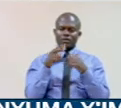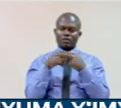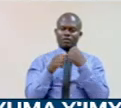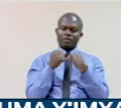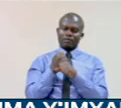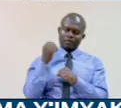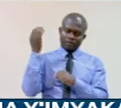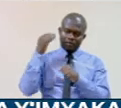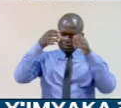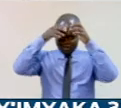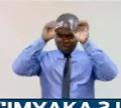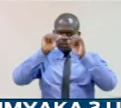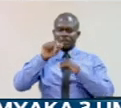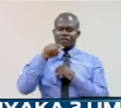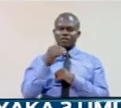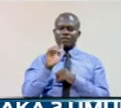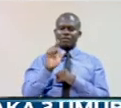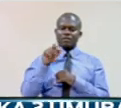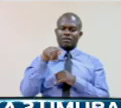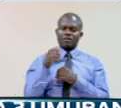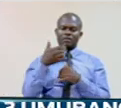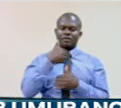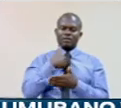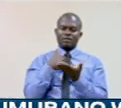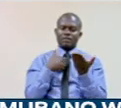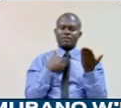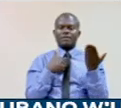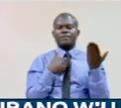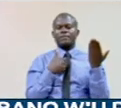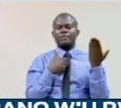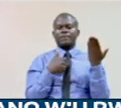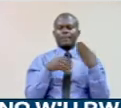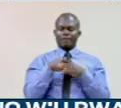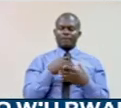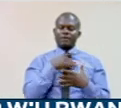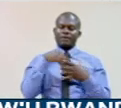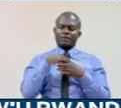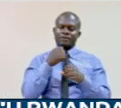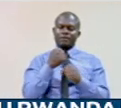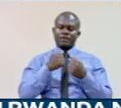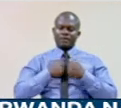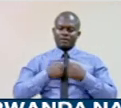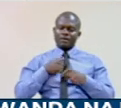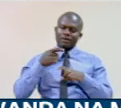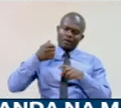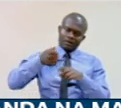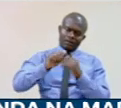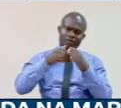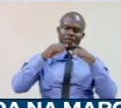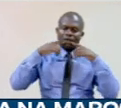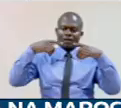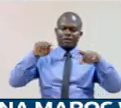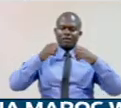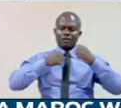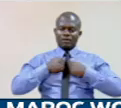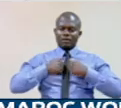ushize. Perezida Philippe Nyusi akaba yaragiriye uruzinduko rw'akazi mu Rwanda ari nabwo byatangajwe ko u Rwanda